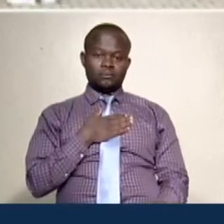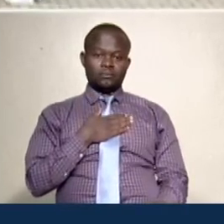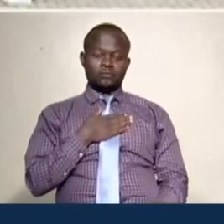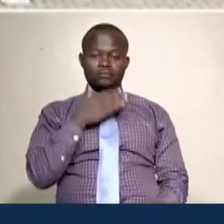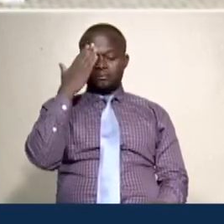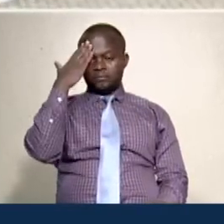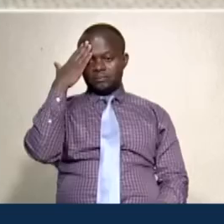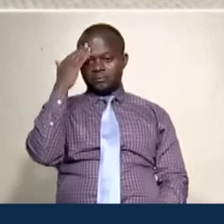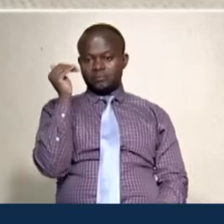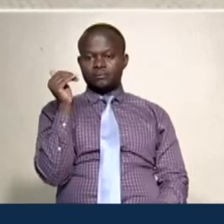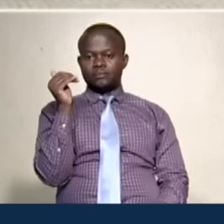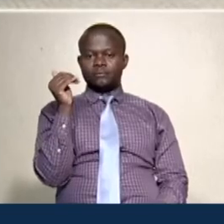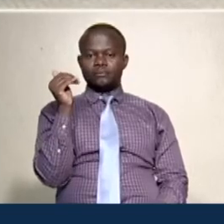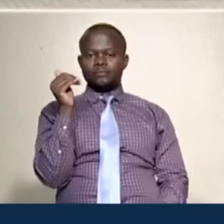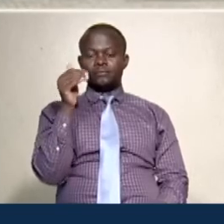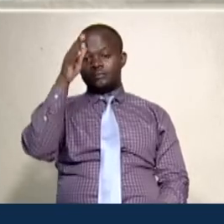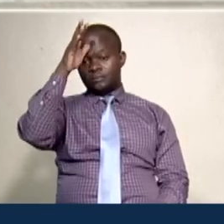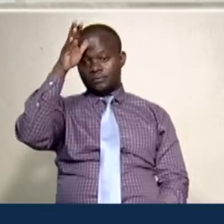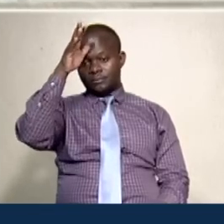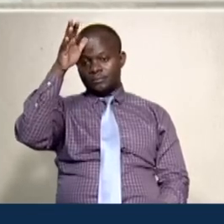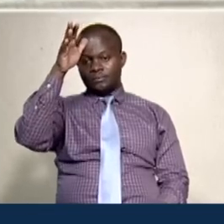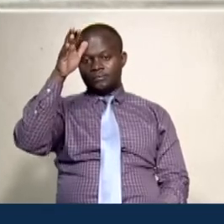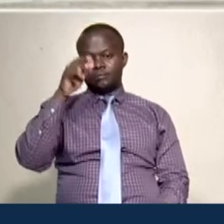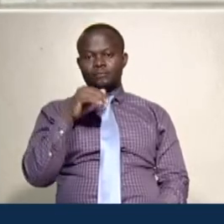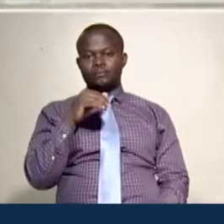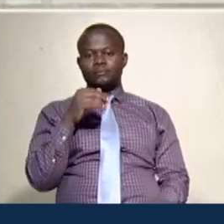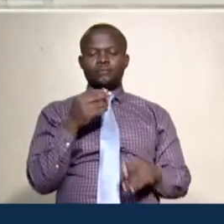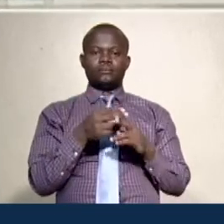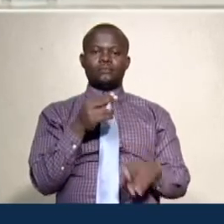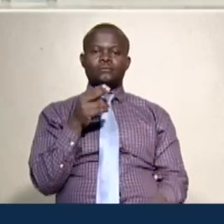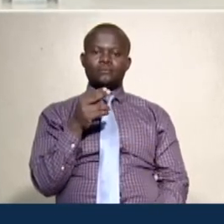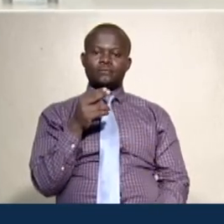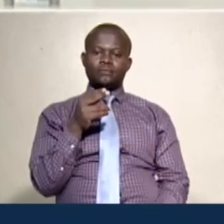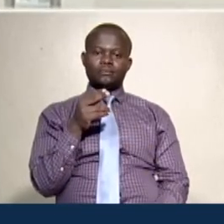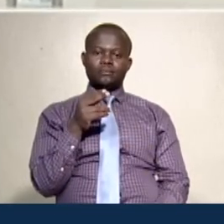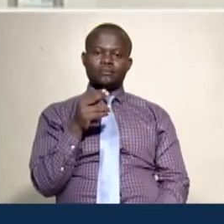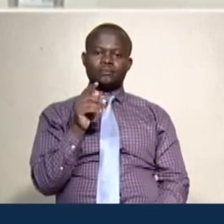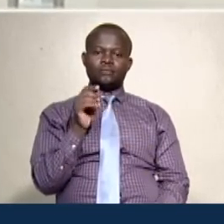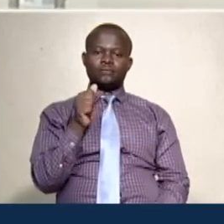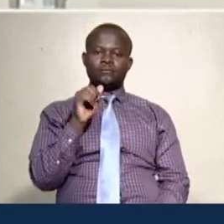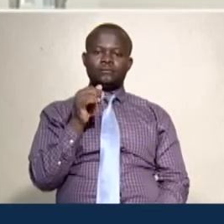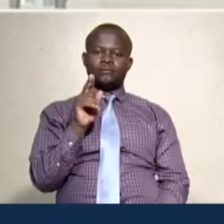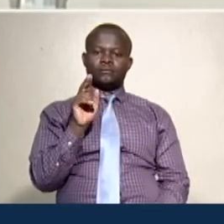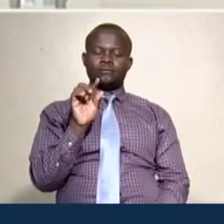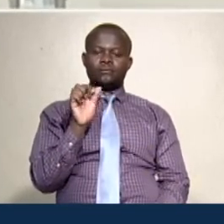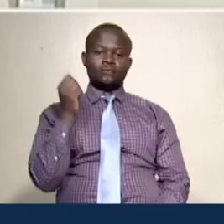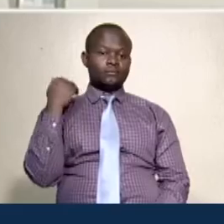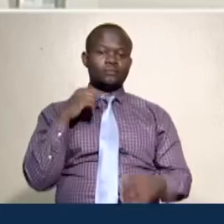kuko data yitwaga Kajugwa Eustache yari